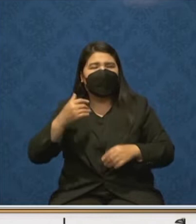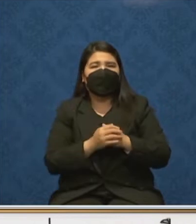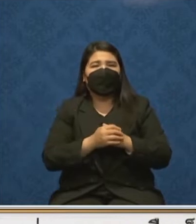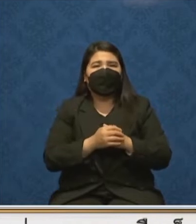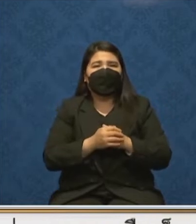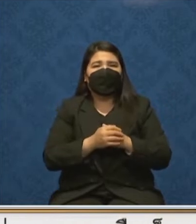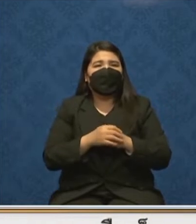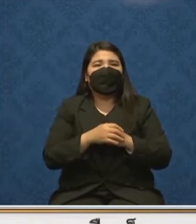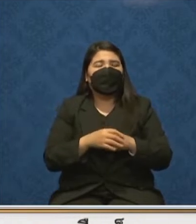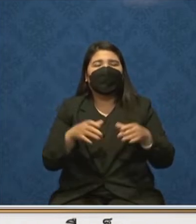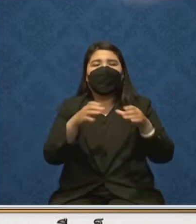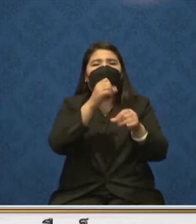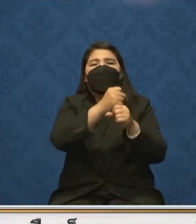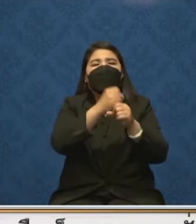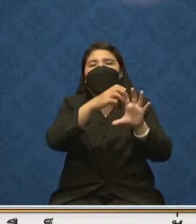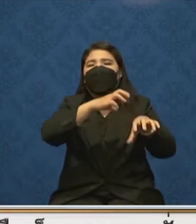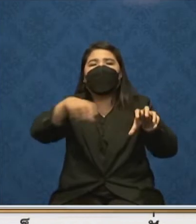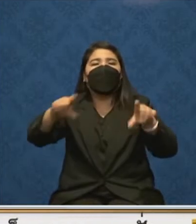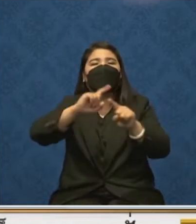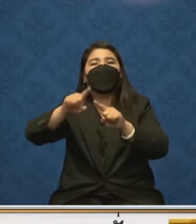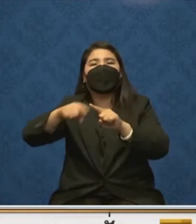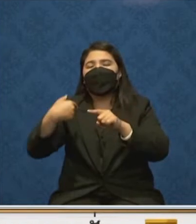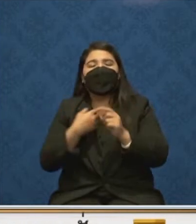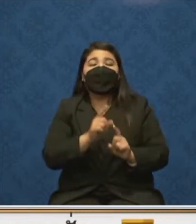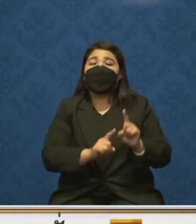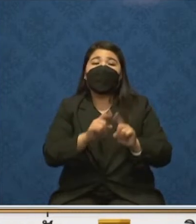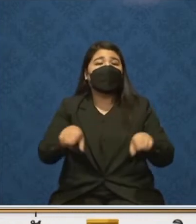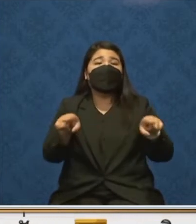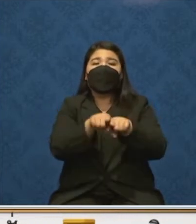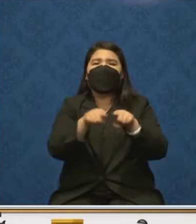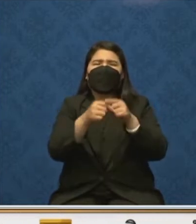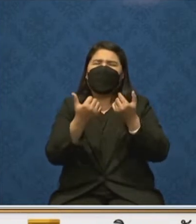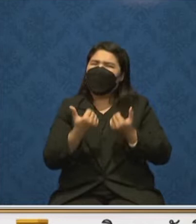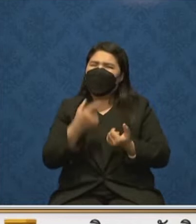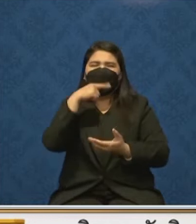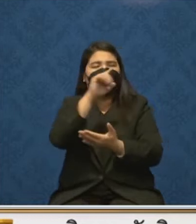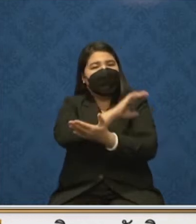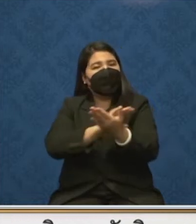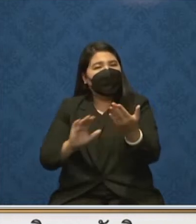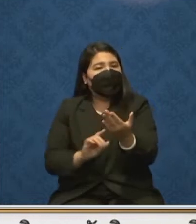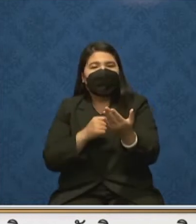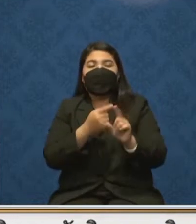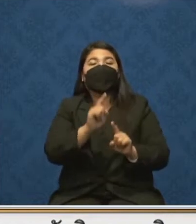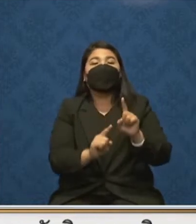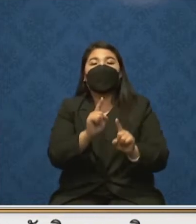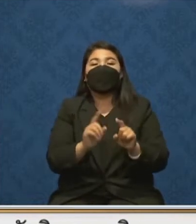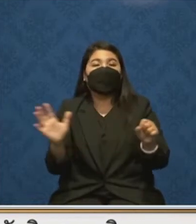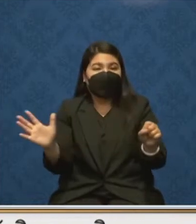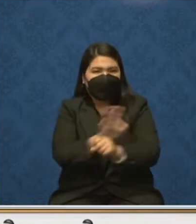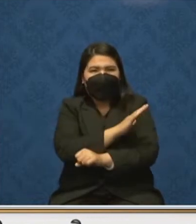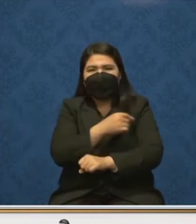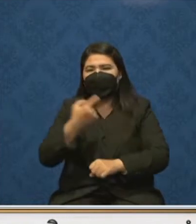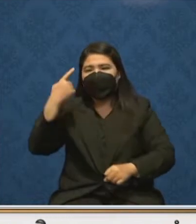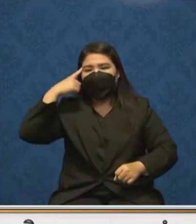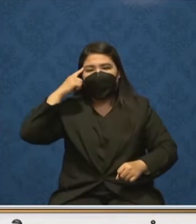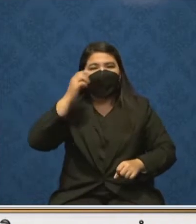งก็ให้ทุกหนวยงานทุกกรมเนี่ยต้องมีตัชีวัอีก เช่นเดยวกันประเทศนี้มันเปปเทศที่เต็ไปดตชวจรจิไม่รจะดตั